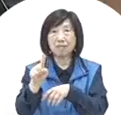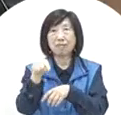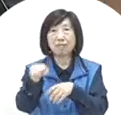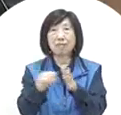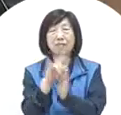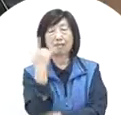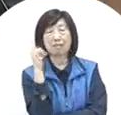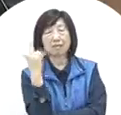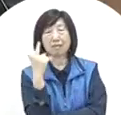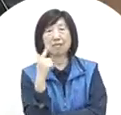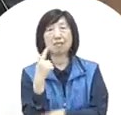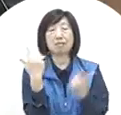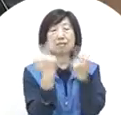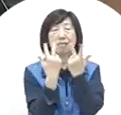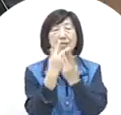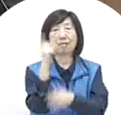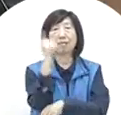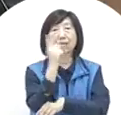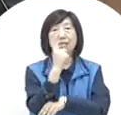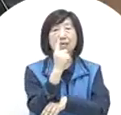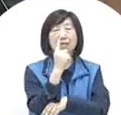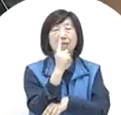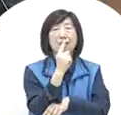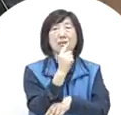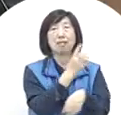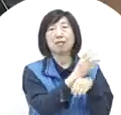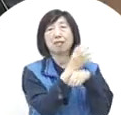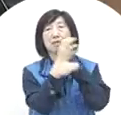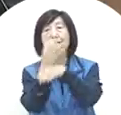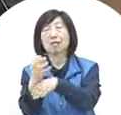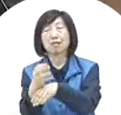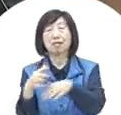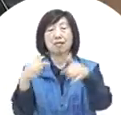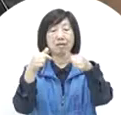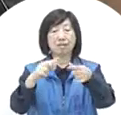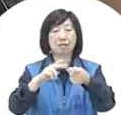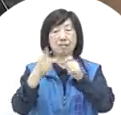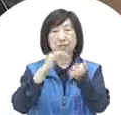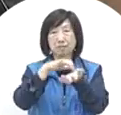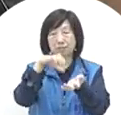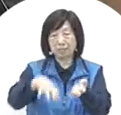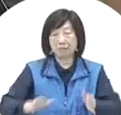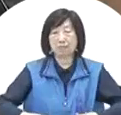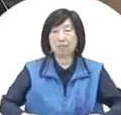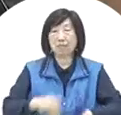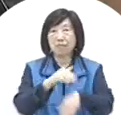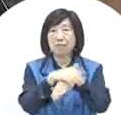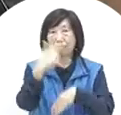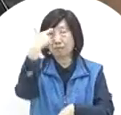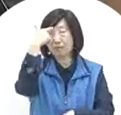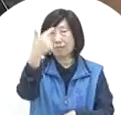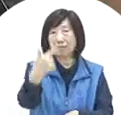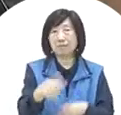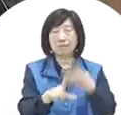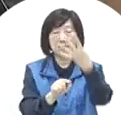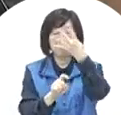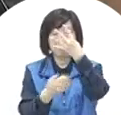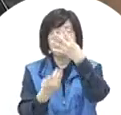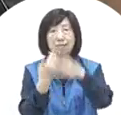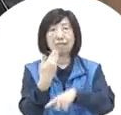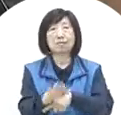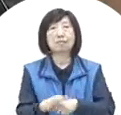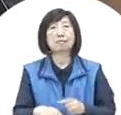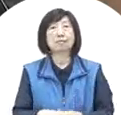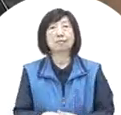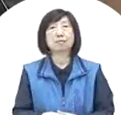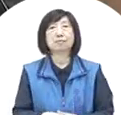新北消防局的救护车送往双和医院，经历了急救跟治疗6天，在4月19号过世。那